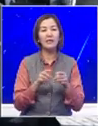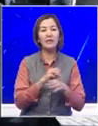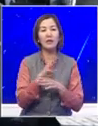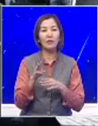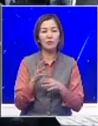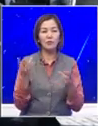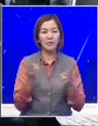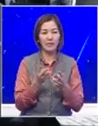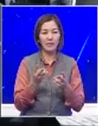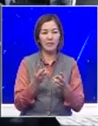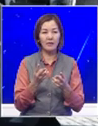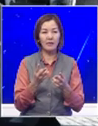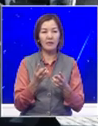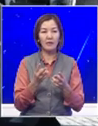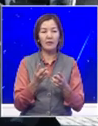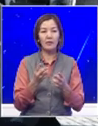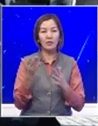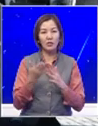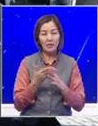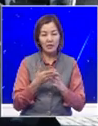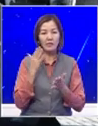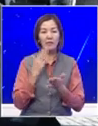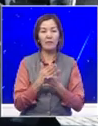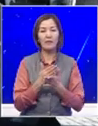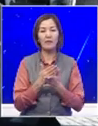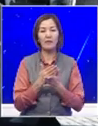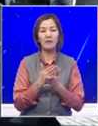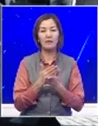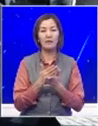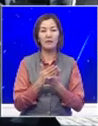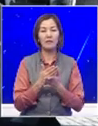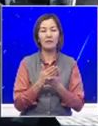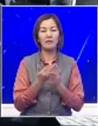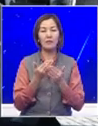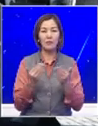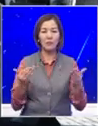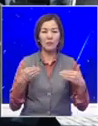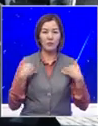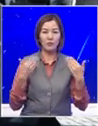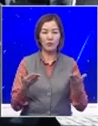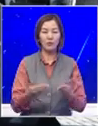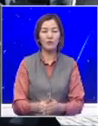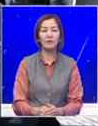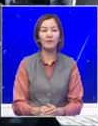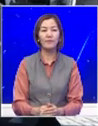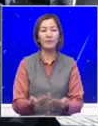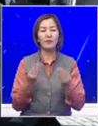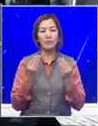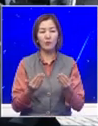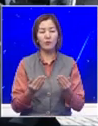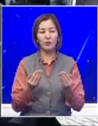қамтылу бойынша бағдарламамен танысу, енді мына техникаларды көрсету болып табылады. Енді бүгіннің өзінде